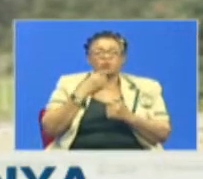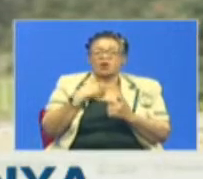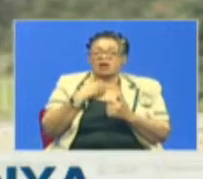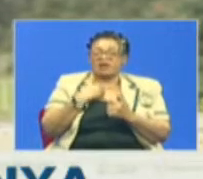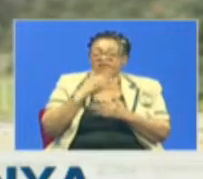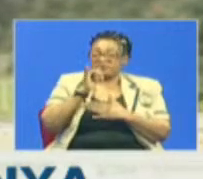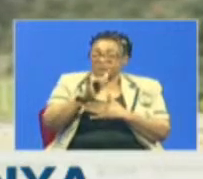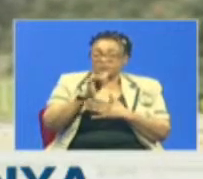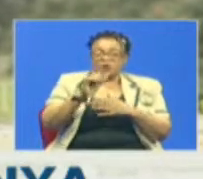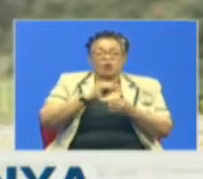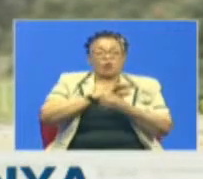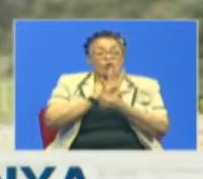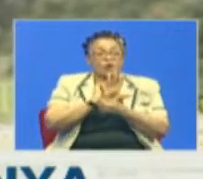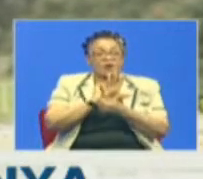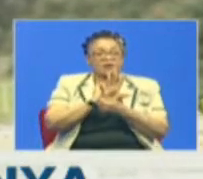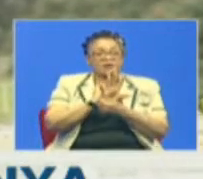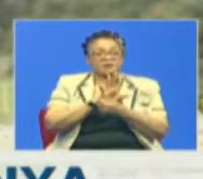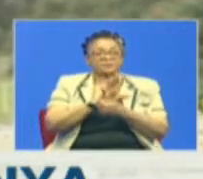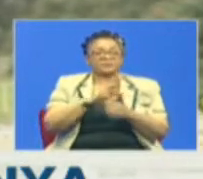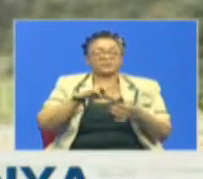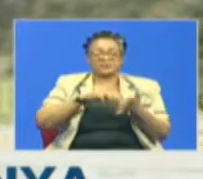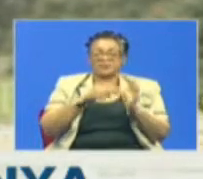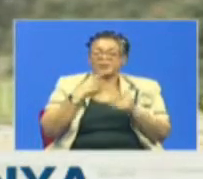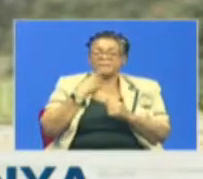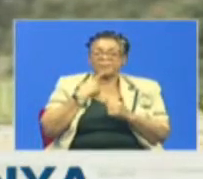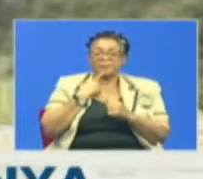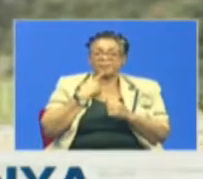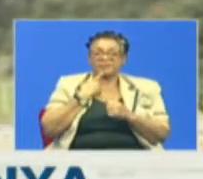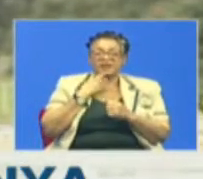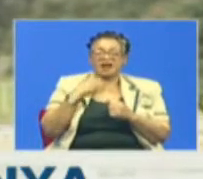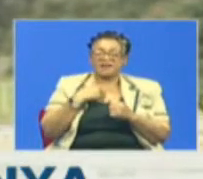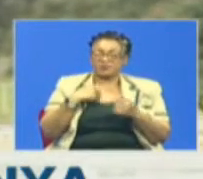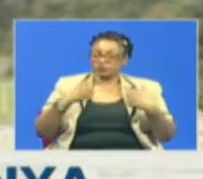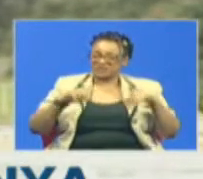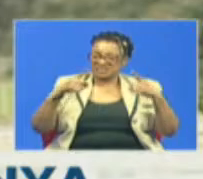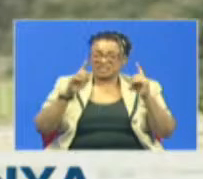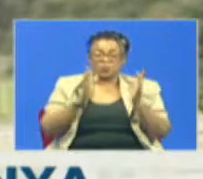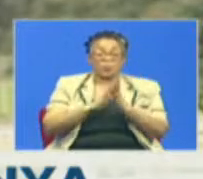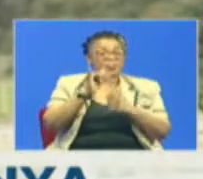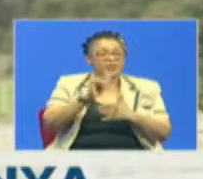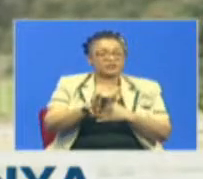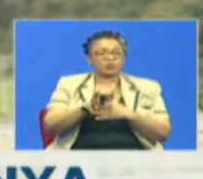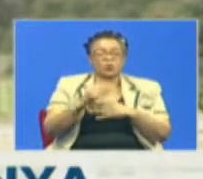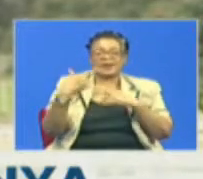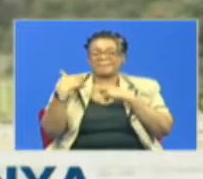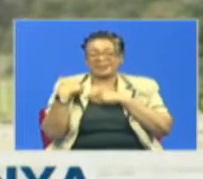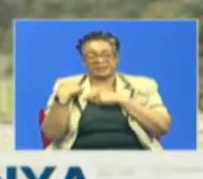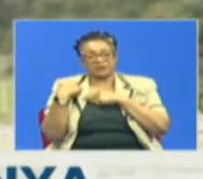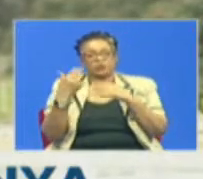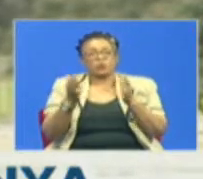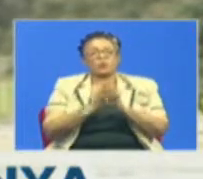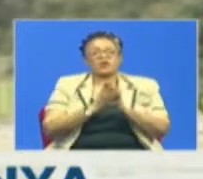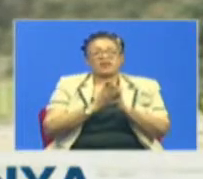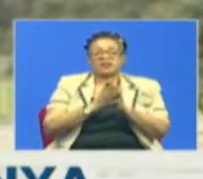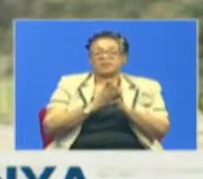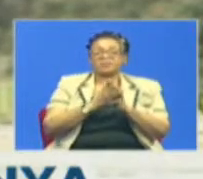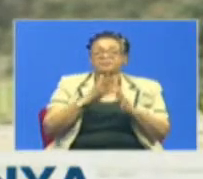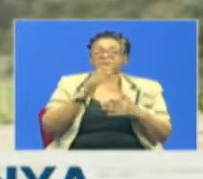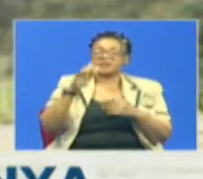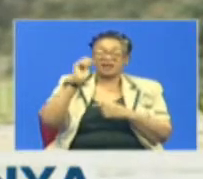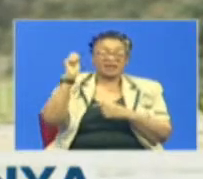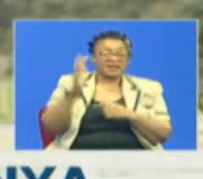wa corona nyumbani, imeshikilia kuwa kufanikiwa kwa mpango huo kutategemea nidhamu ya Wakenya katika kutekeleza